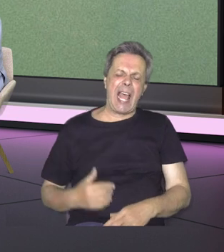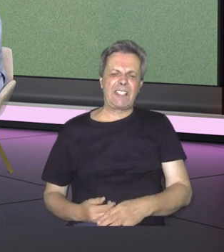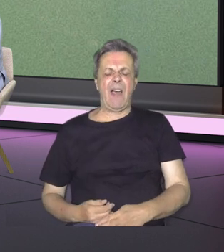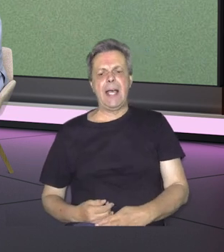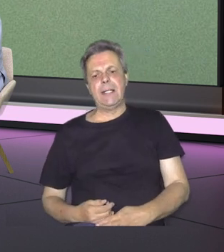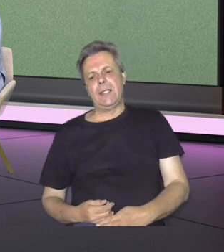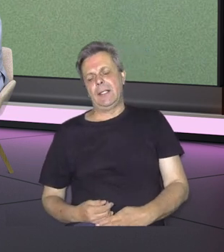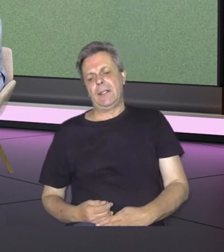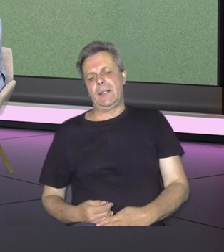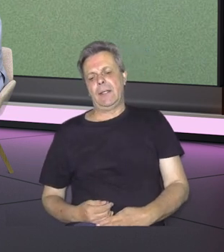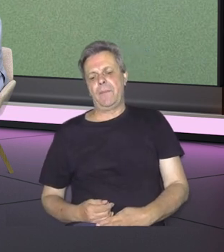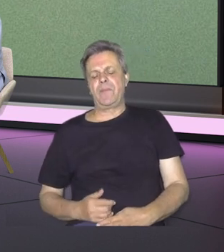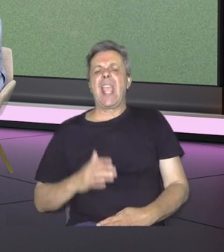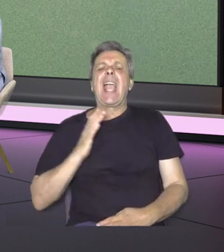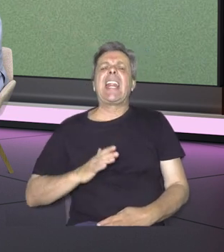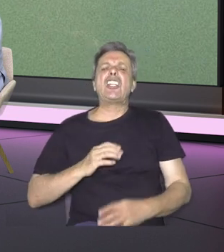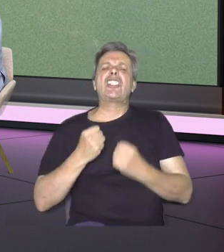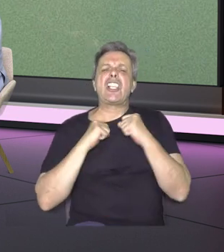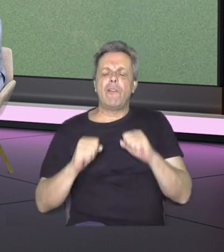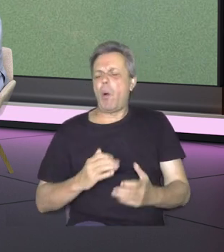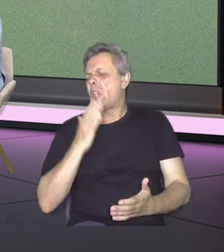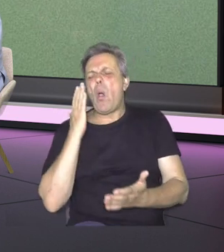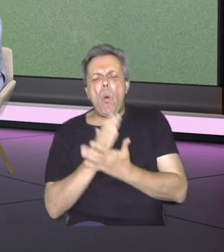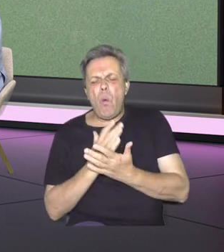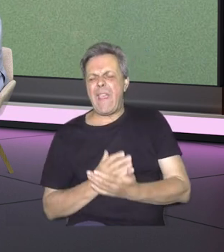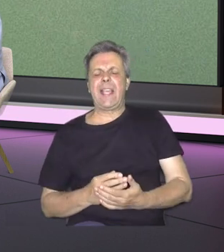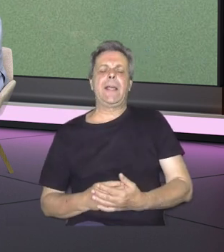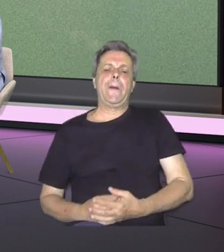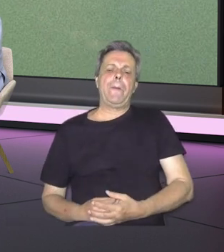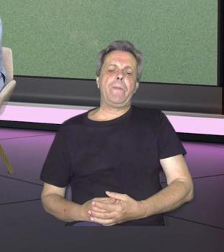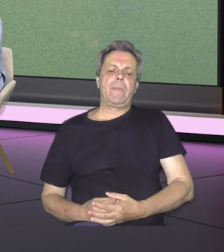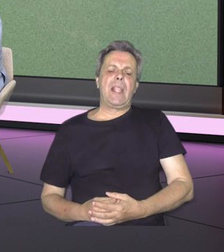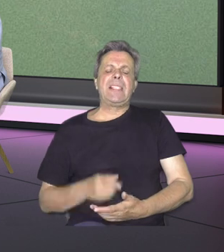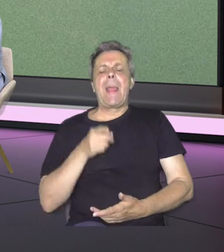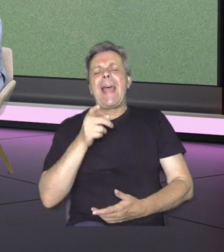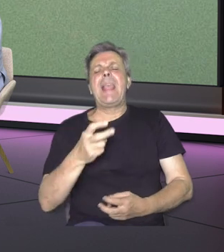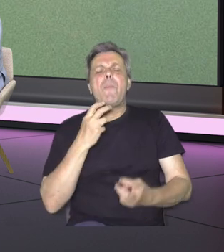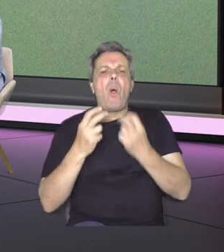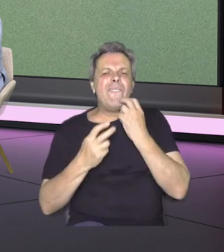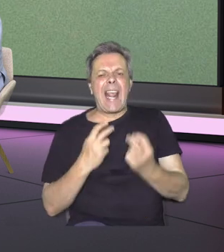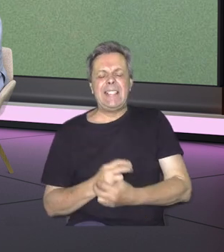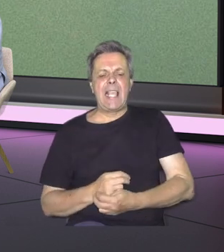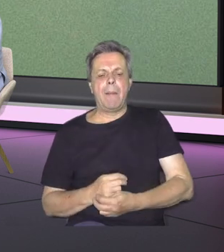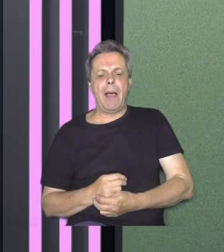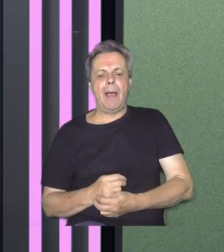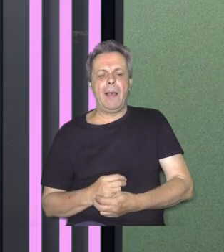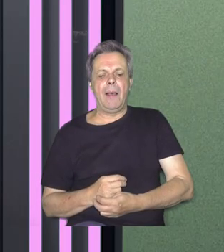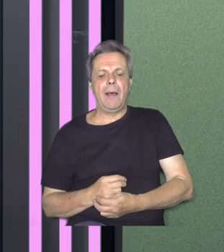gospodarstva, građanske slobode. Uvijek se na tim